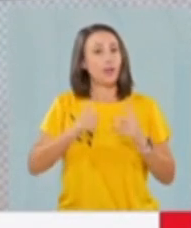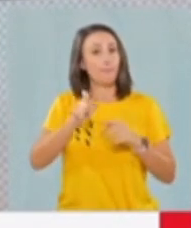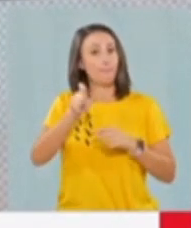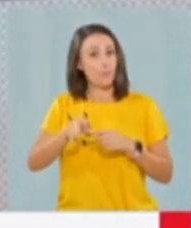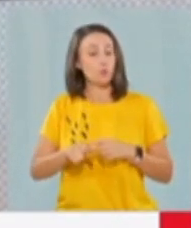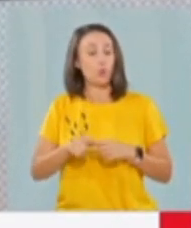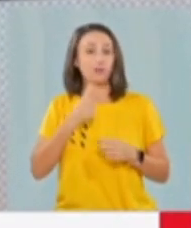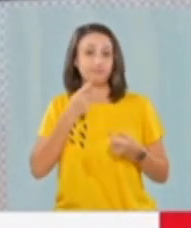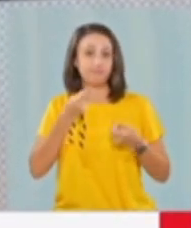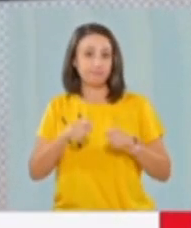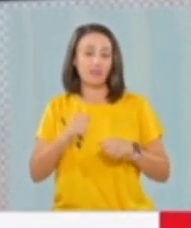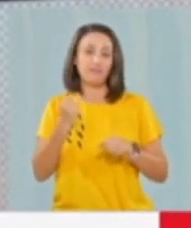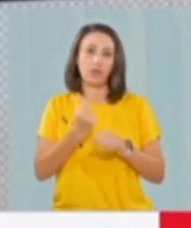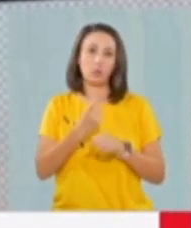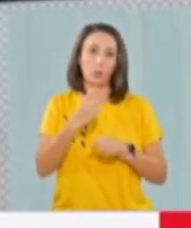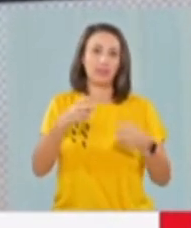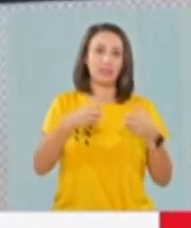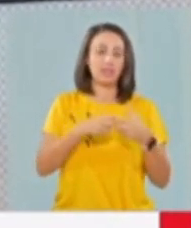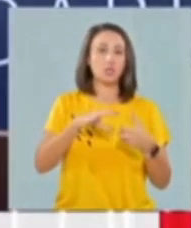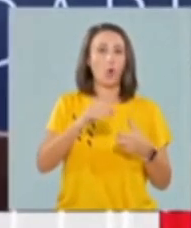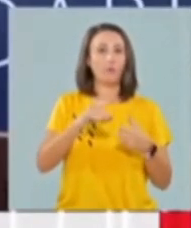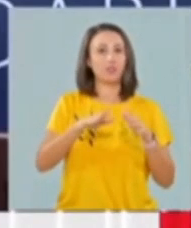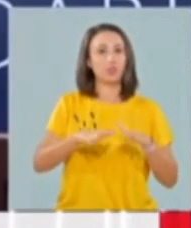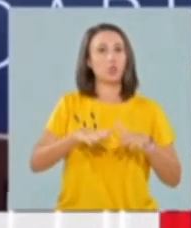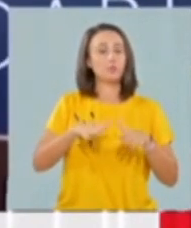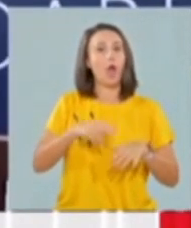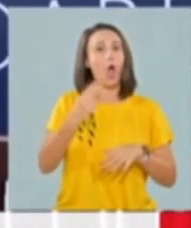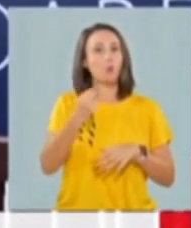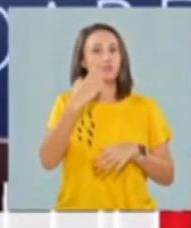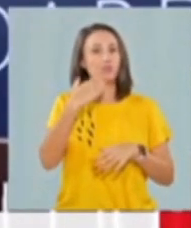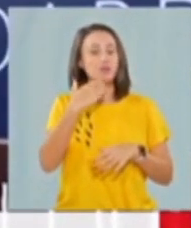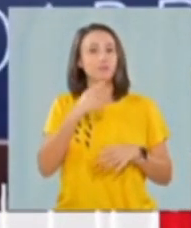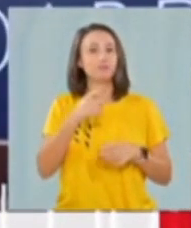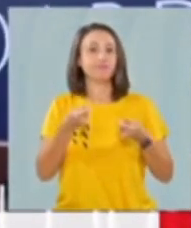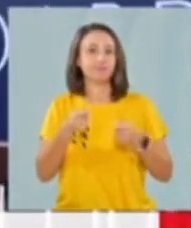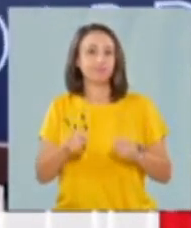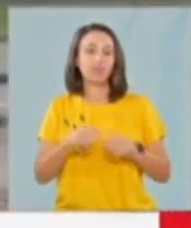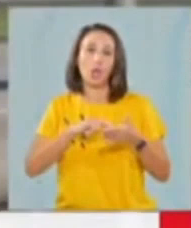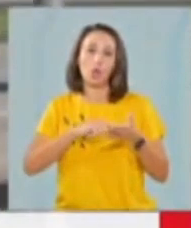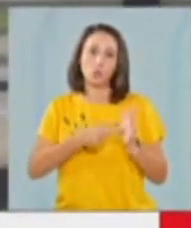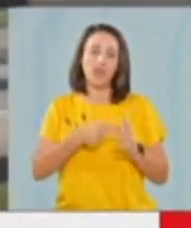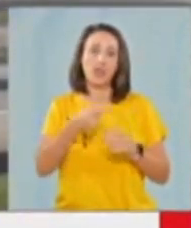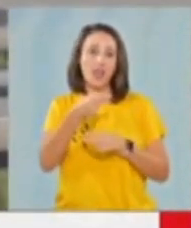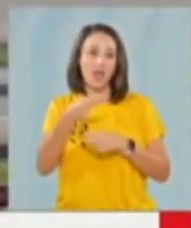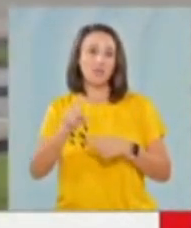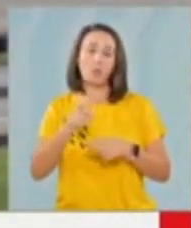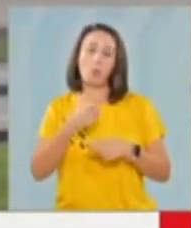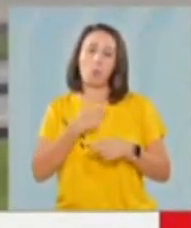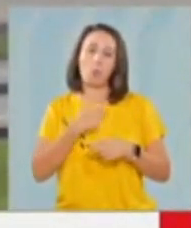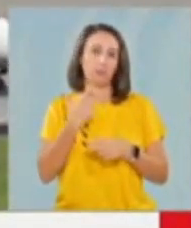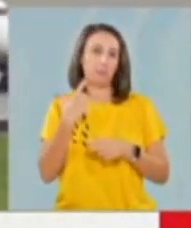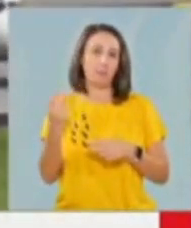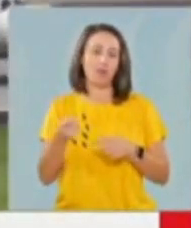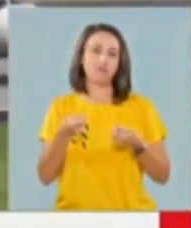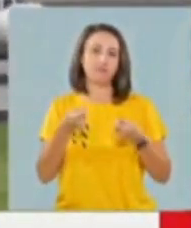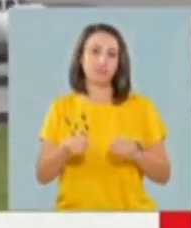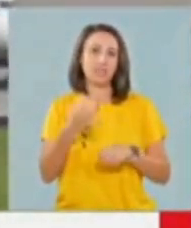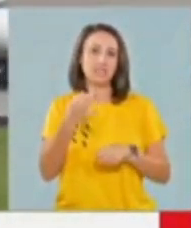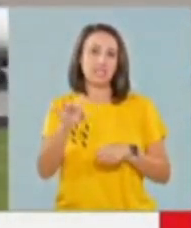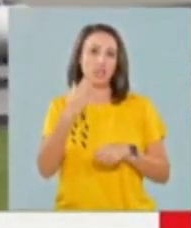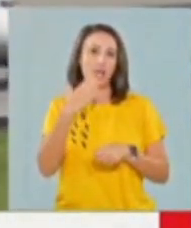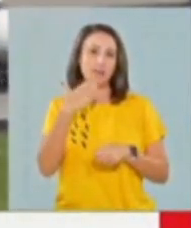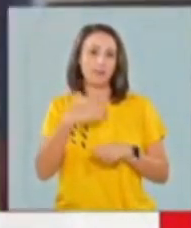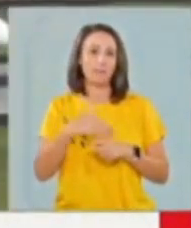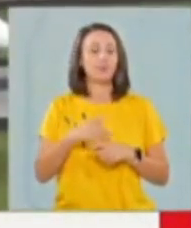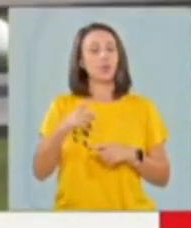persoană care întinate face un test cu ovăz 19 în opta zi de carantină și rezultatul e negativ poate ieși din carantină în a zecea zi